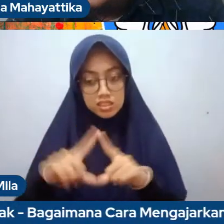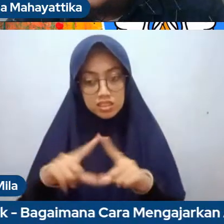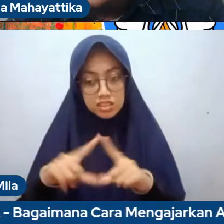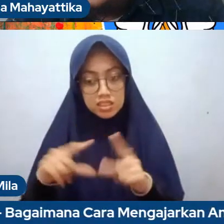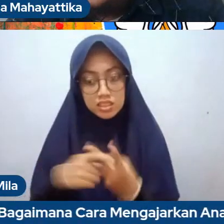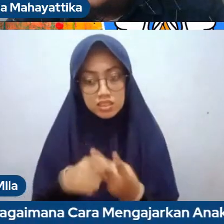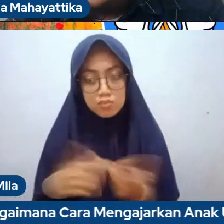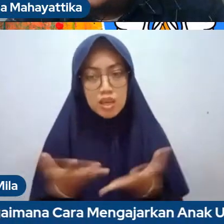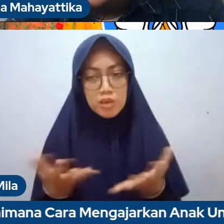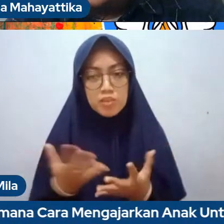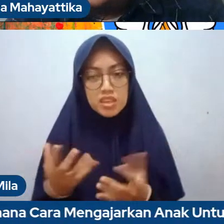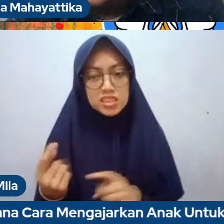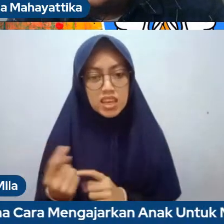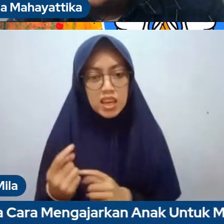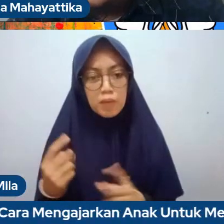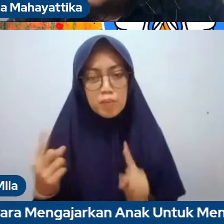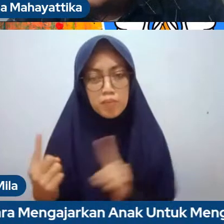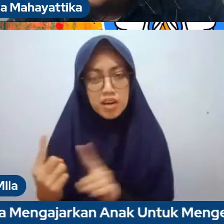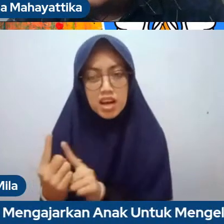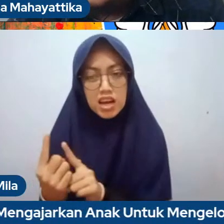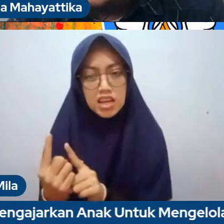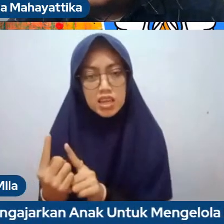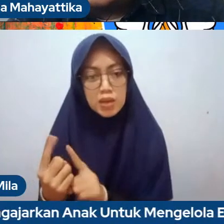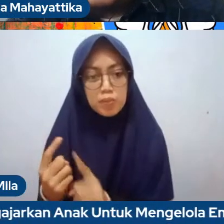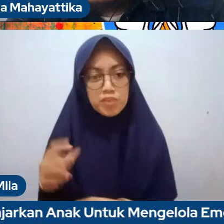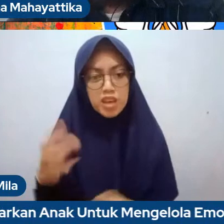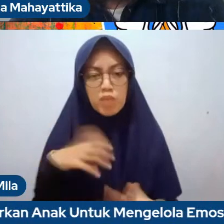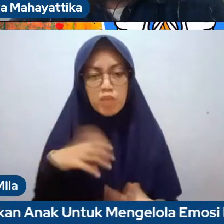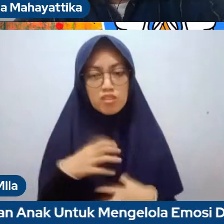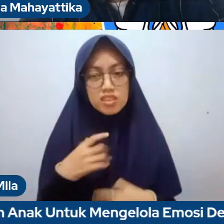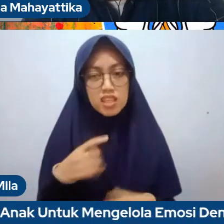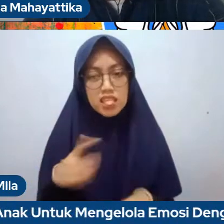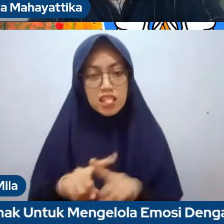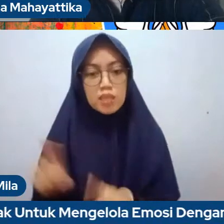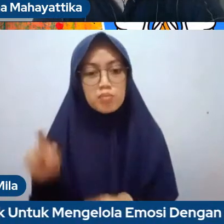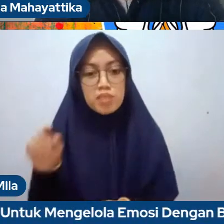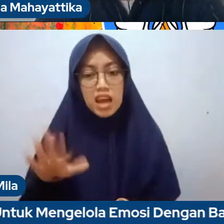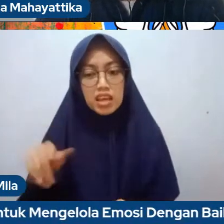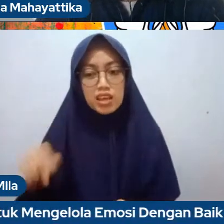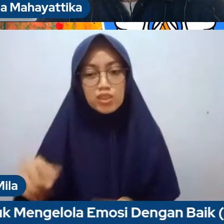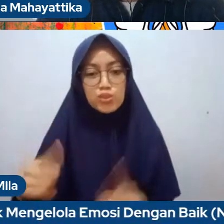sedang emosi namun dia tidak mau didekati oleh siapapun?